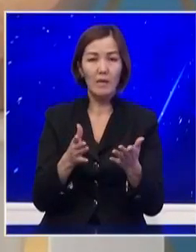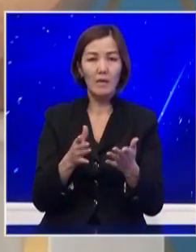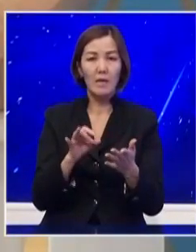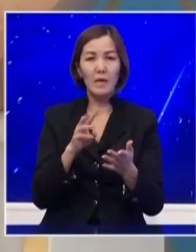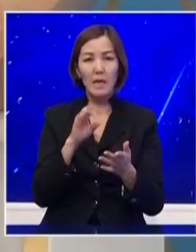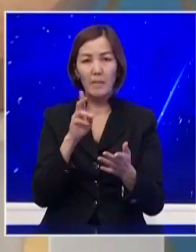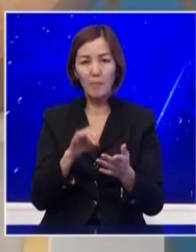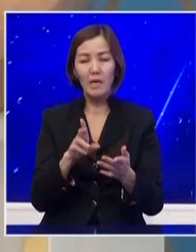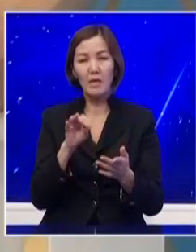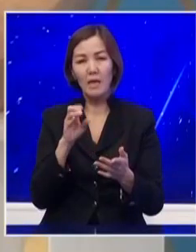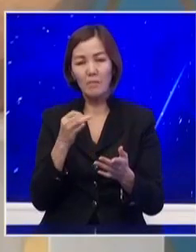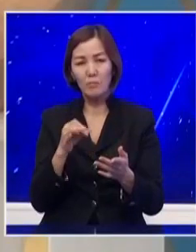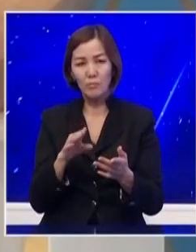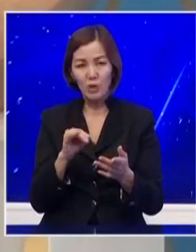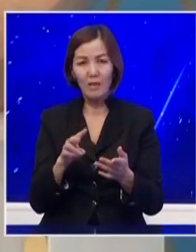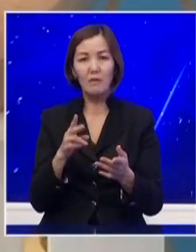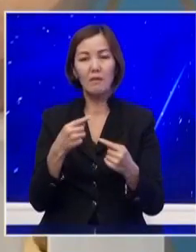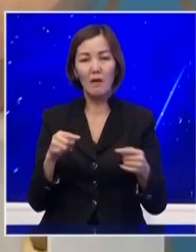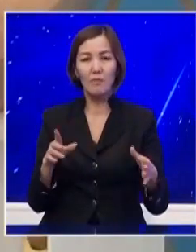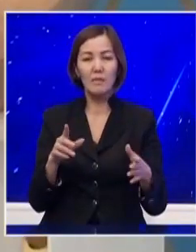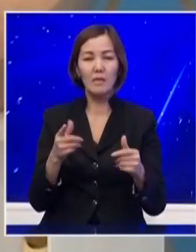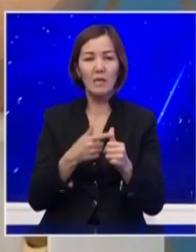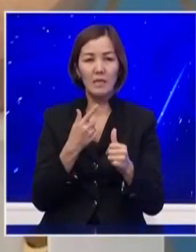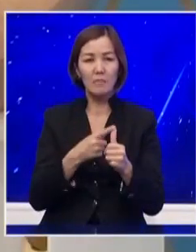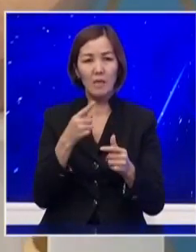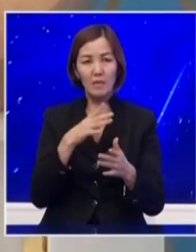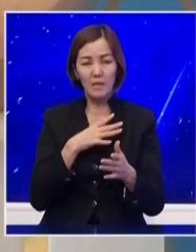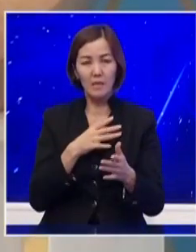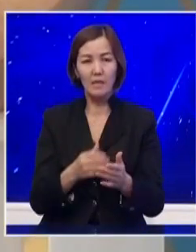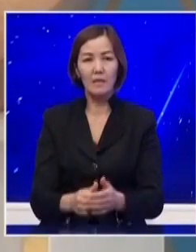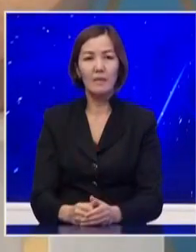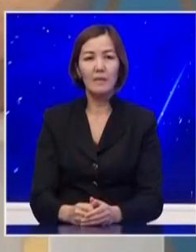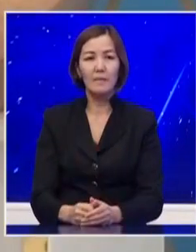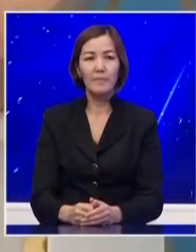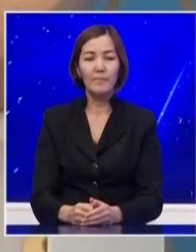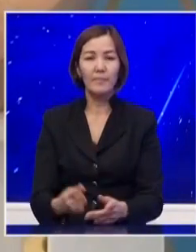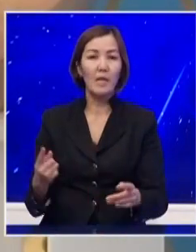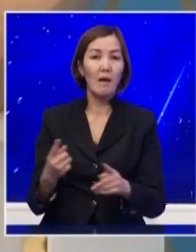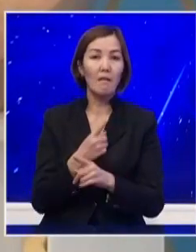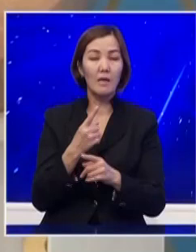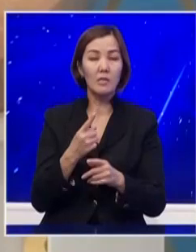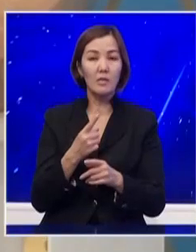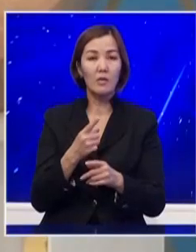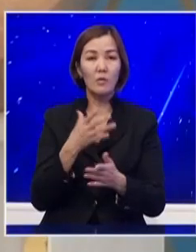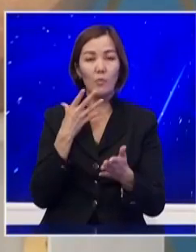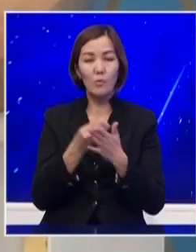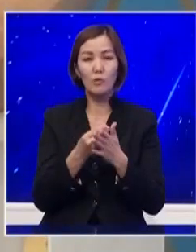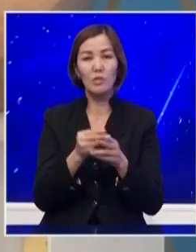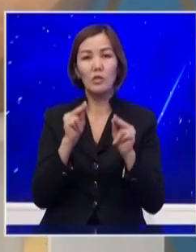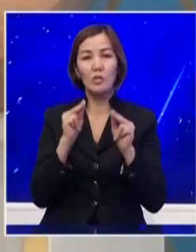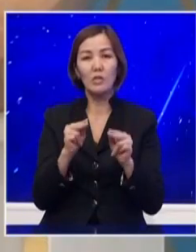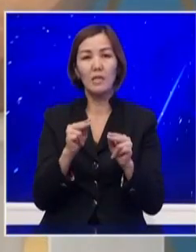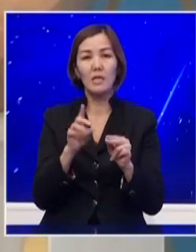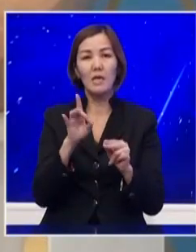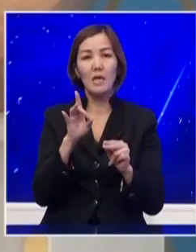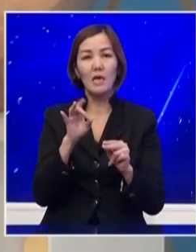Райымжан, Райымхан деп, сол секілді атамыздың, бабамыздың, батырамыздың алғашқы азан шақырып қойған есімі Рахымбек